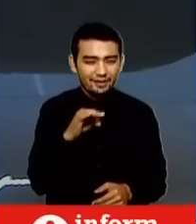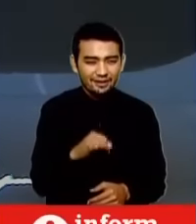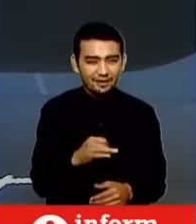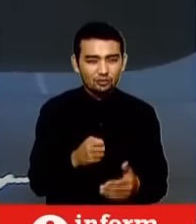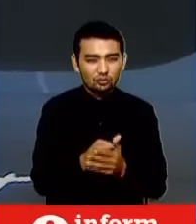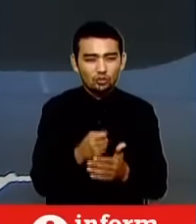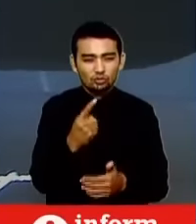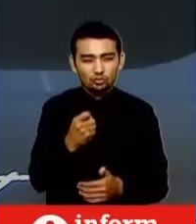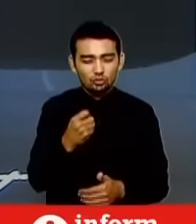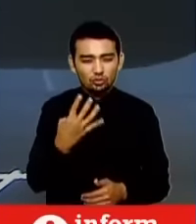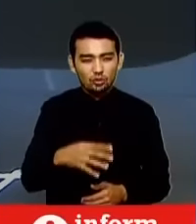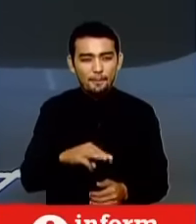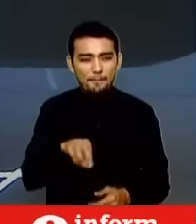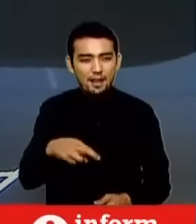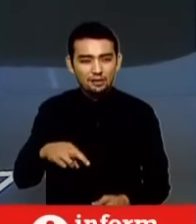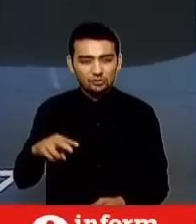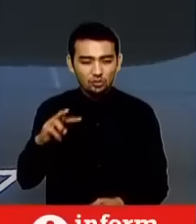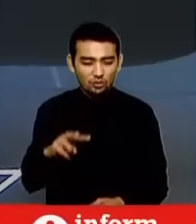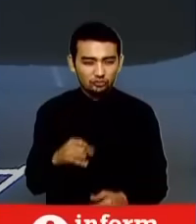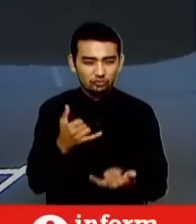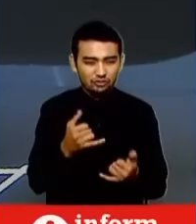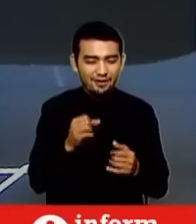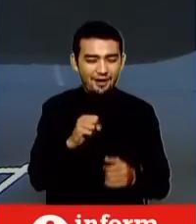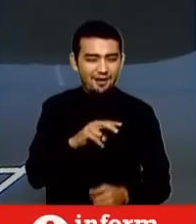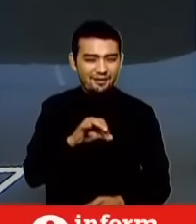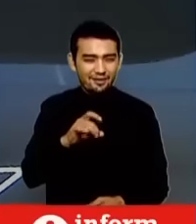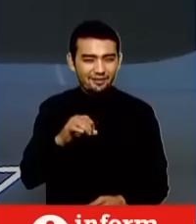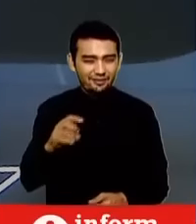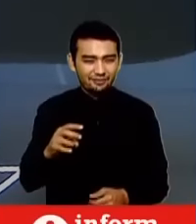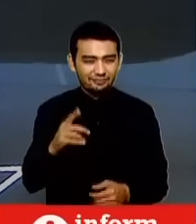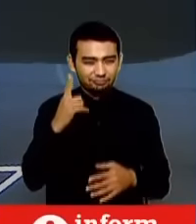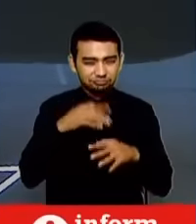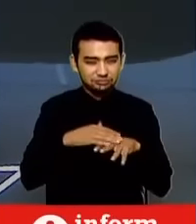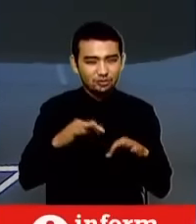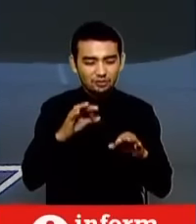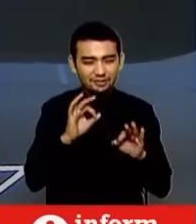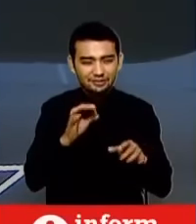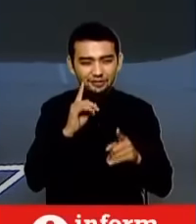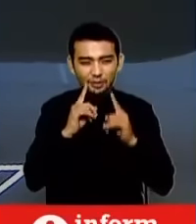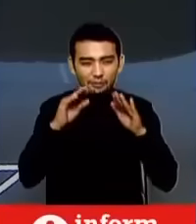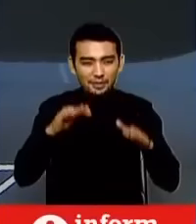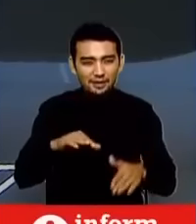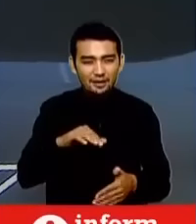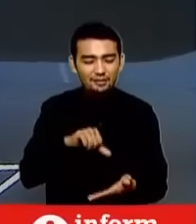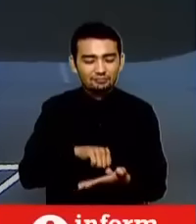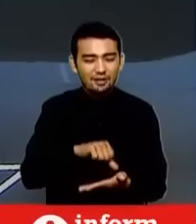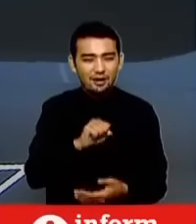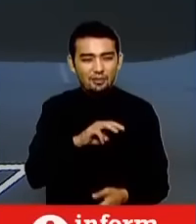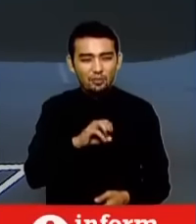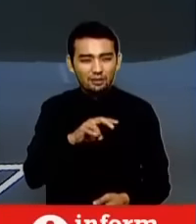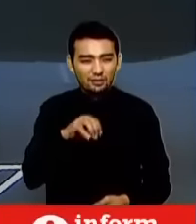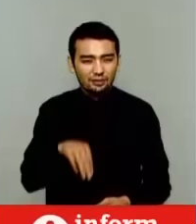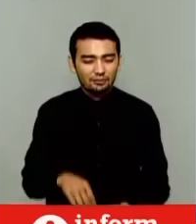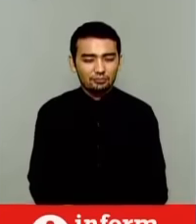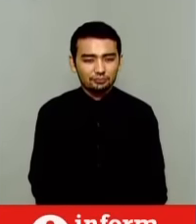140 миллиардов долларов. Об этом сегодня рассказал Алихан Смаилов во время расширенного собрания фракции «Аманат» в Мажилисе.